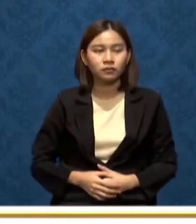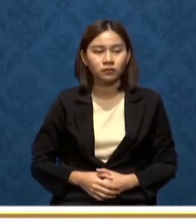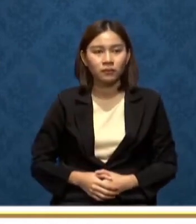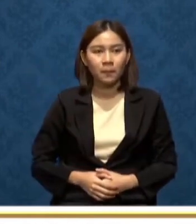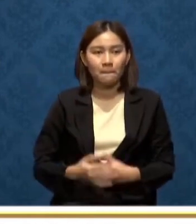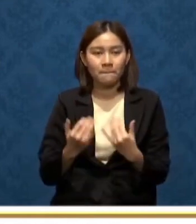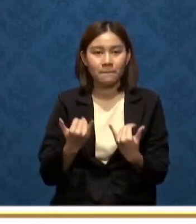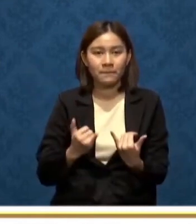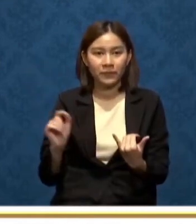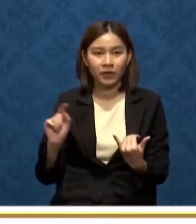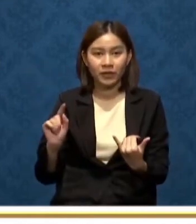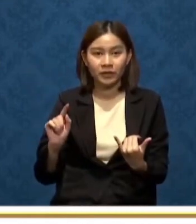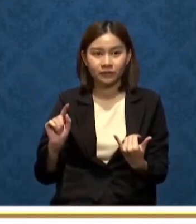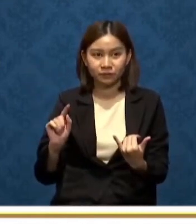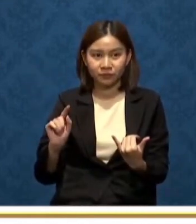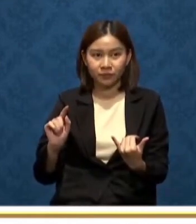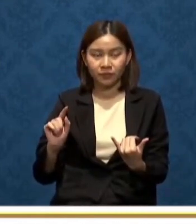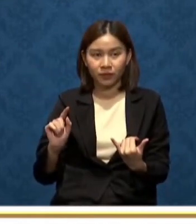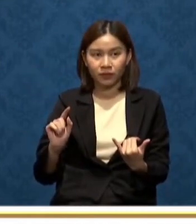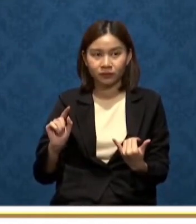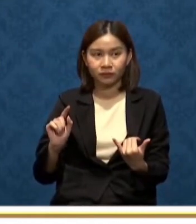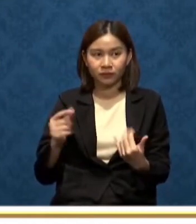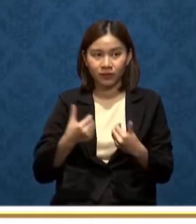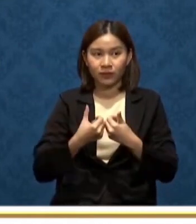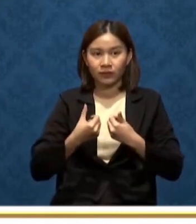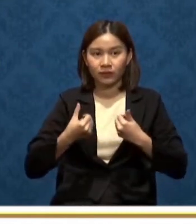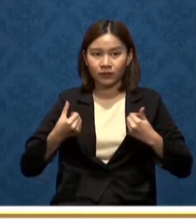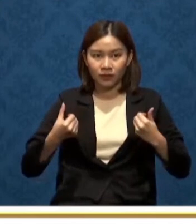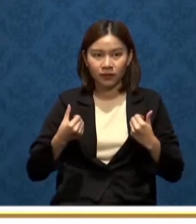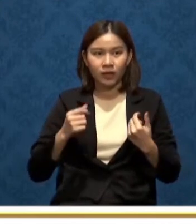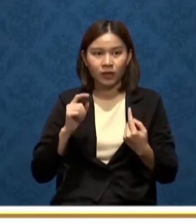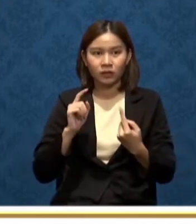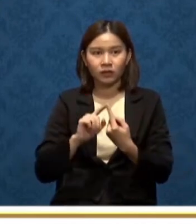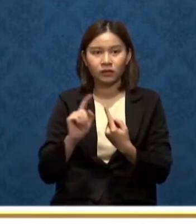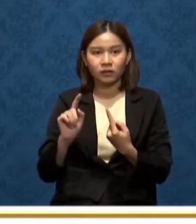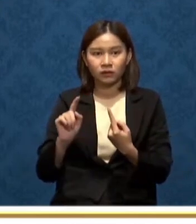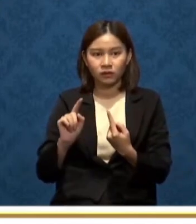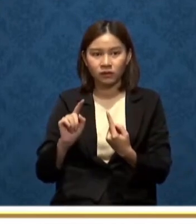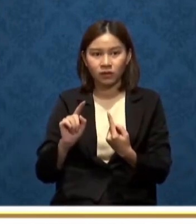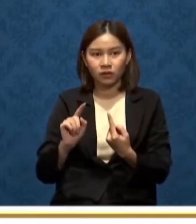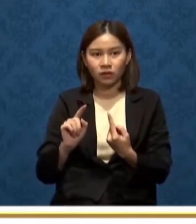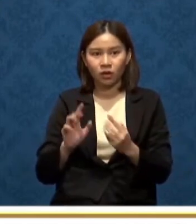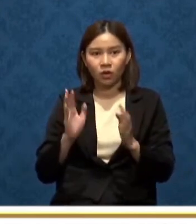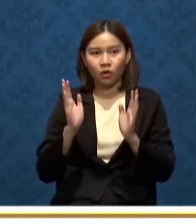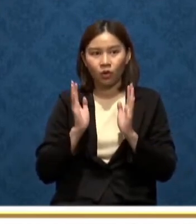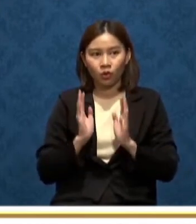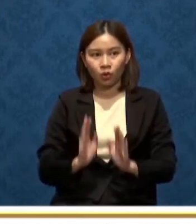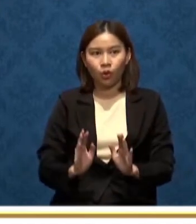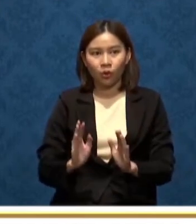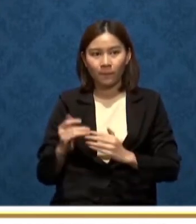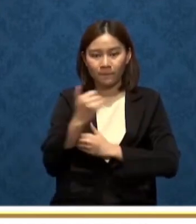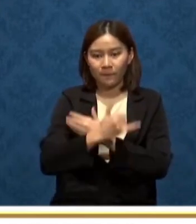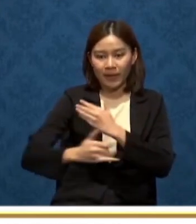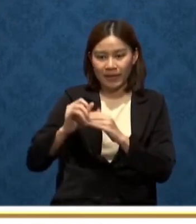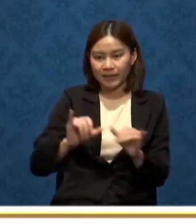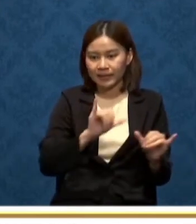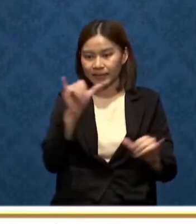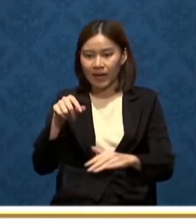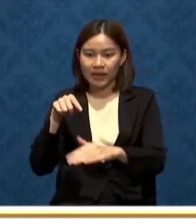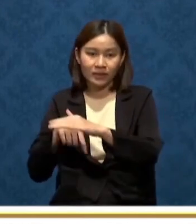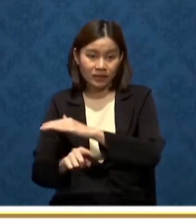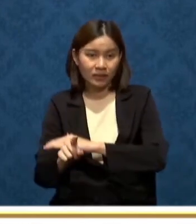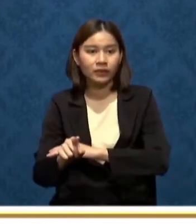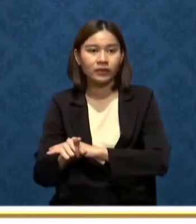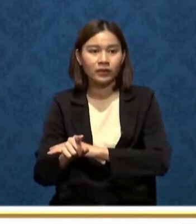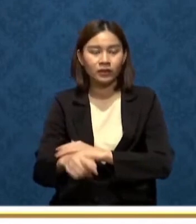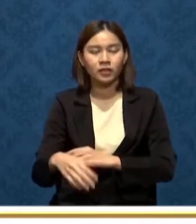วัี้นะครัผมขอรุญาชมา ขยายประเด็นเกี่วกับเรื่องของผู้รีไภหรอสทธิของผรีไภจากเพื่อนสมา